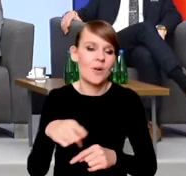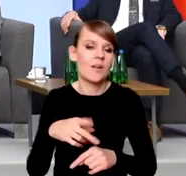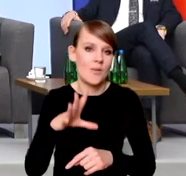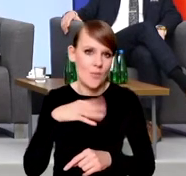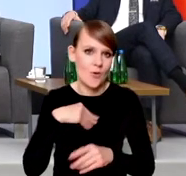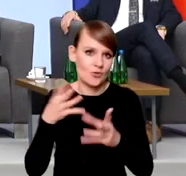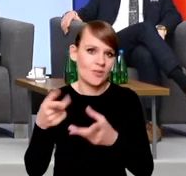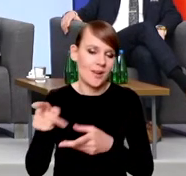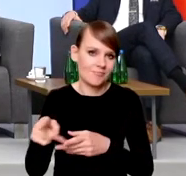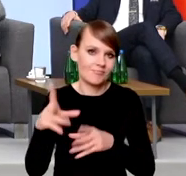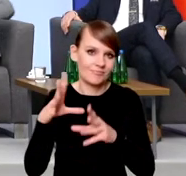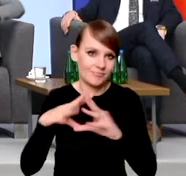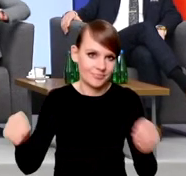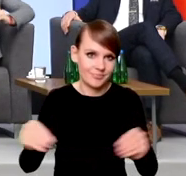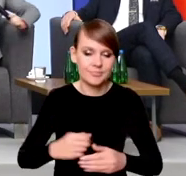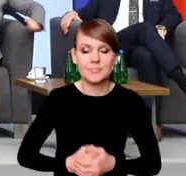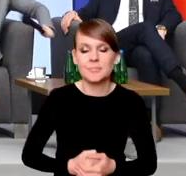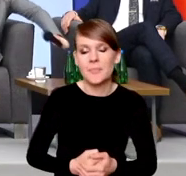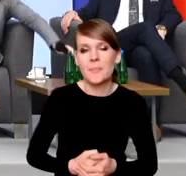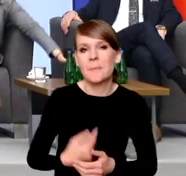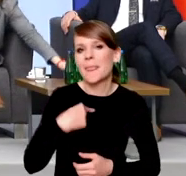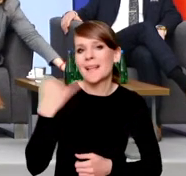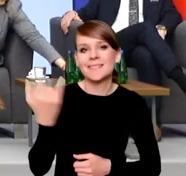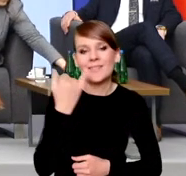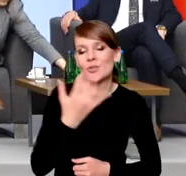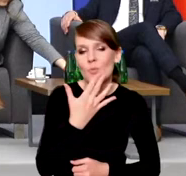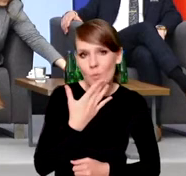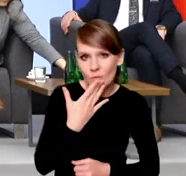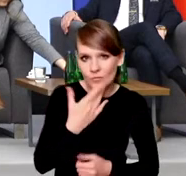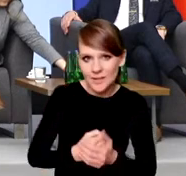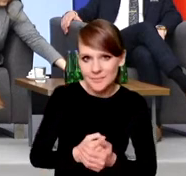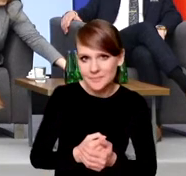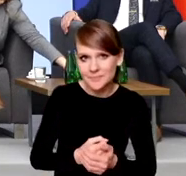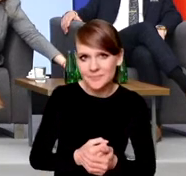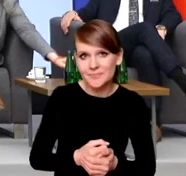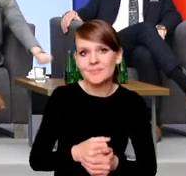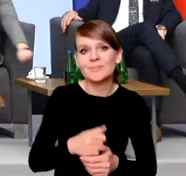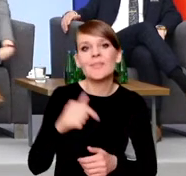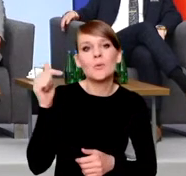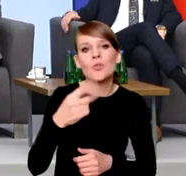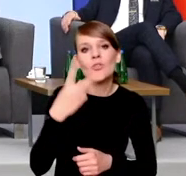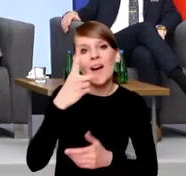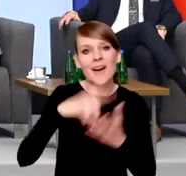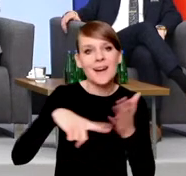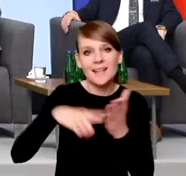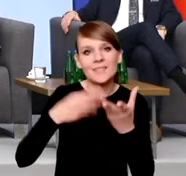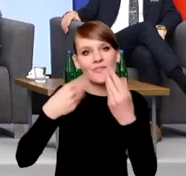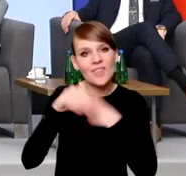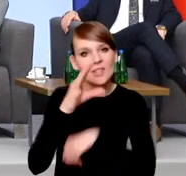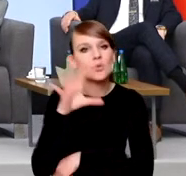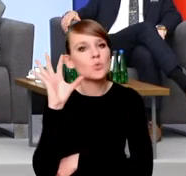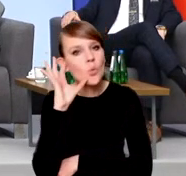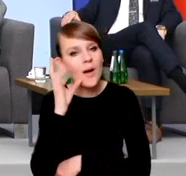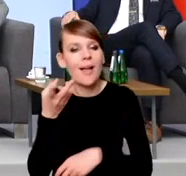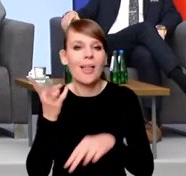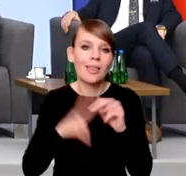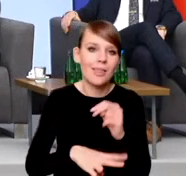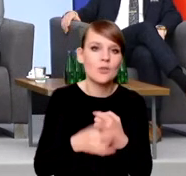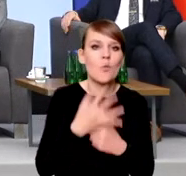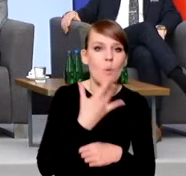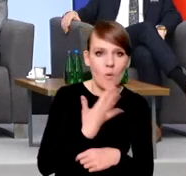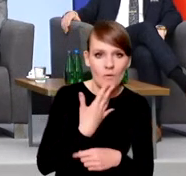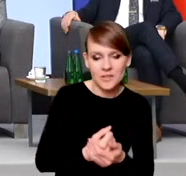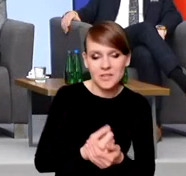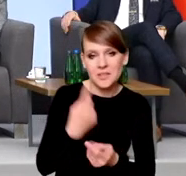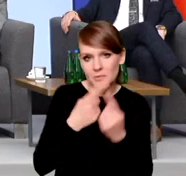mówię, proszę Państwa, że należy dwa razy więcej słuchać niż mówić i myślę, że to jest dobra